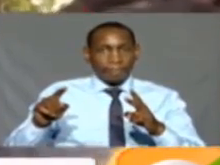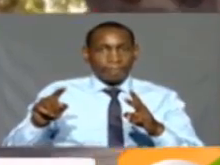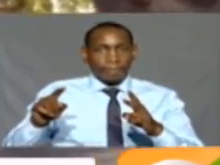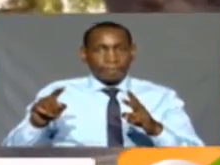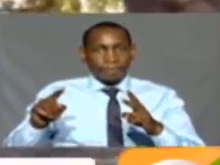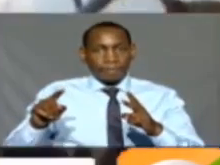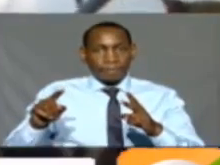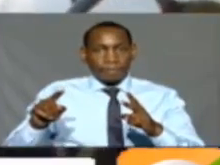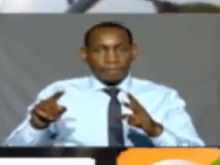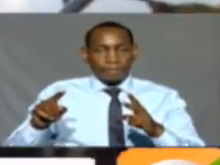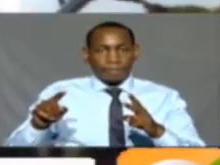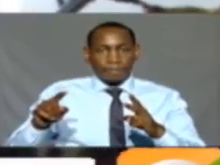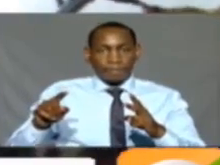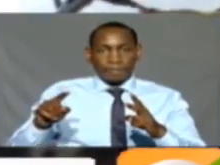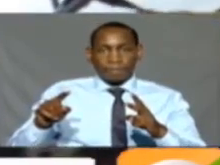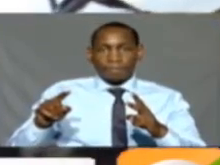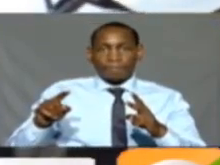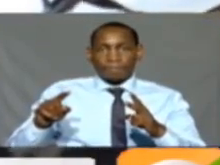ni boy subana,